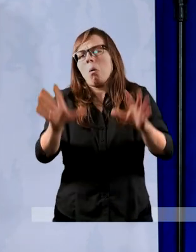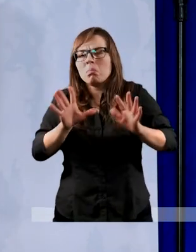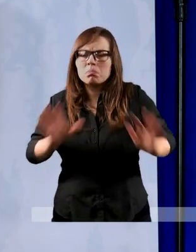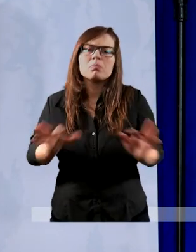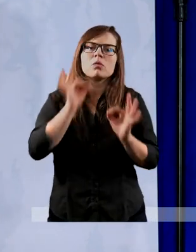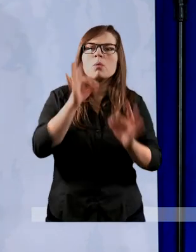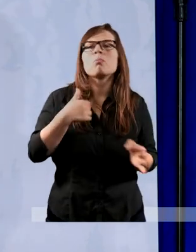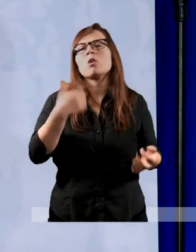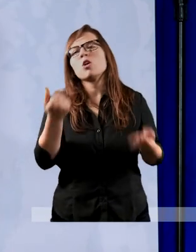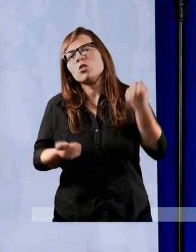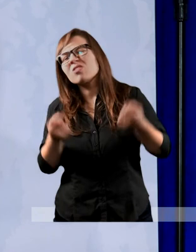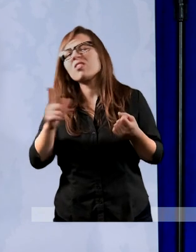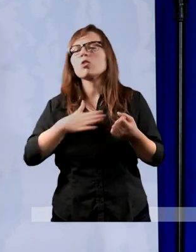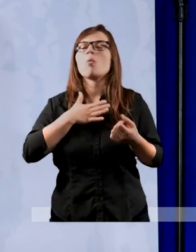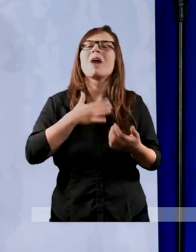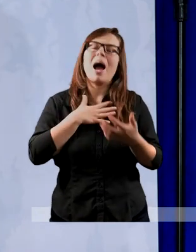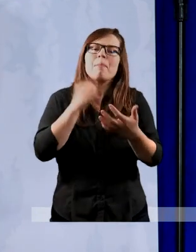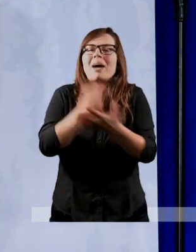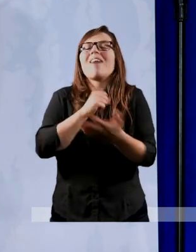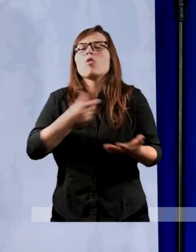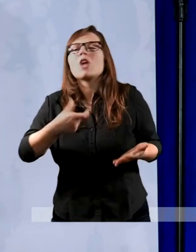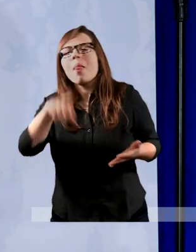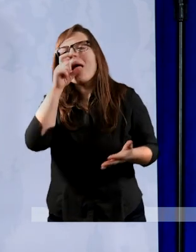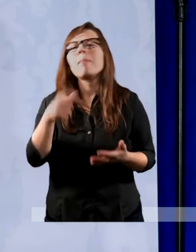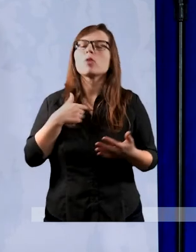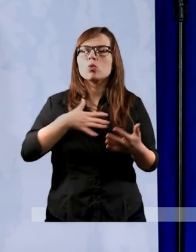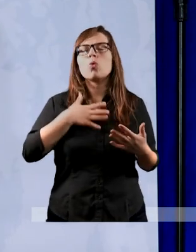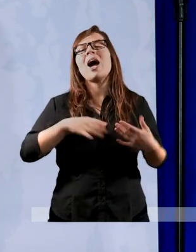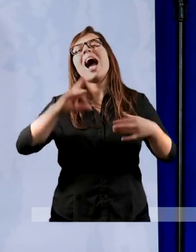okej, jest tak ciężko, mam prawo się napić, poczuję się lepiej, odprężę się.